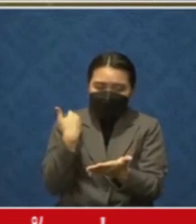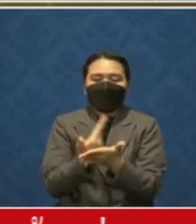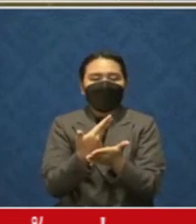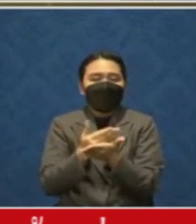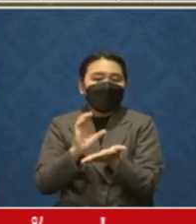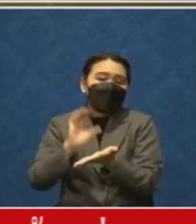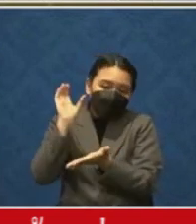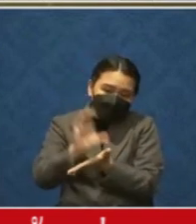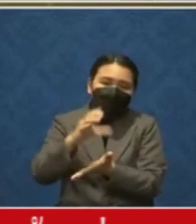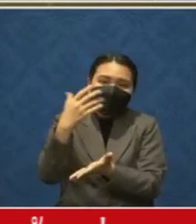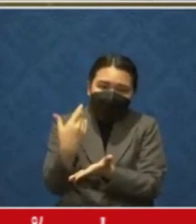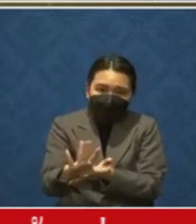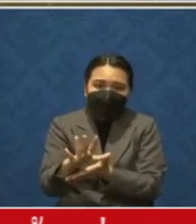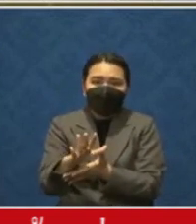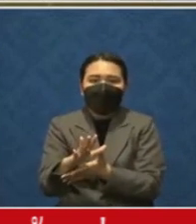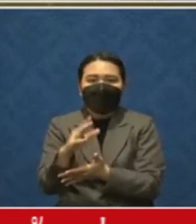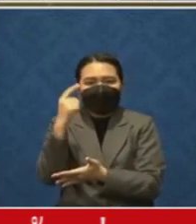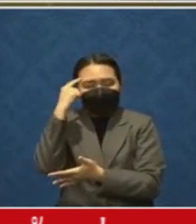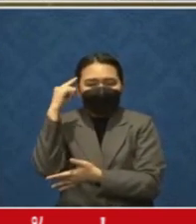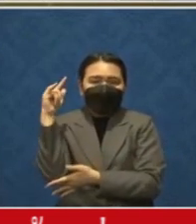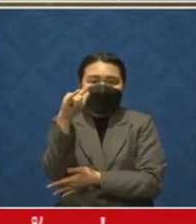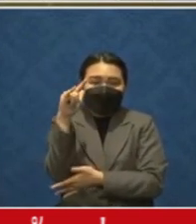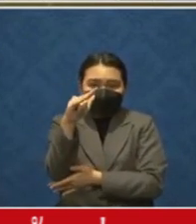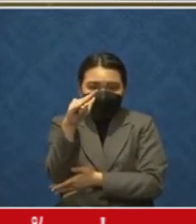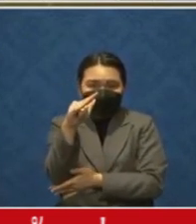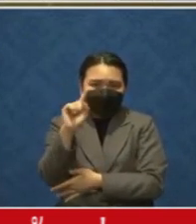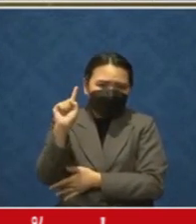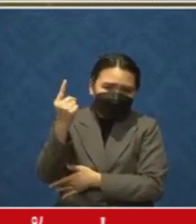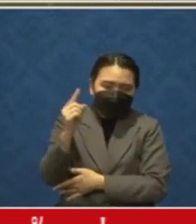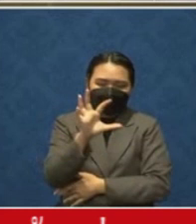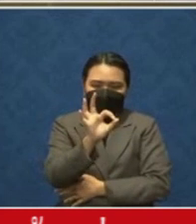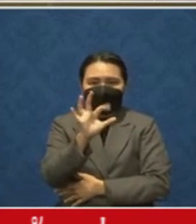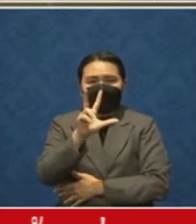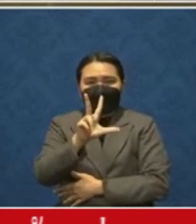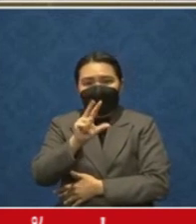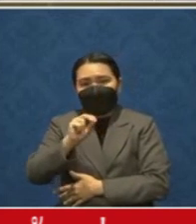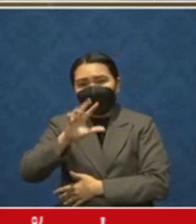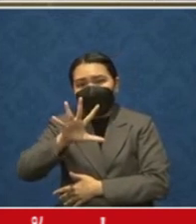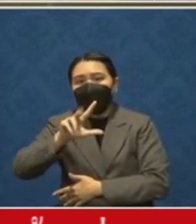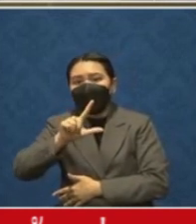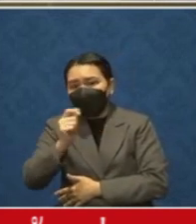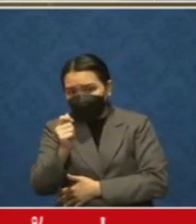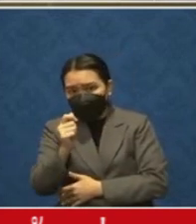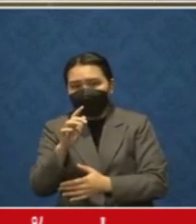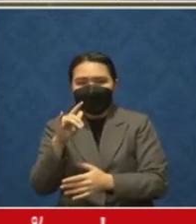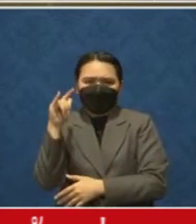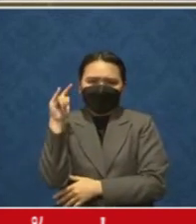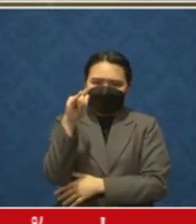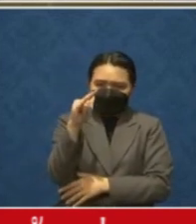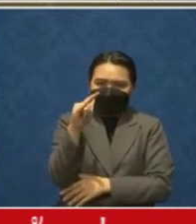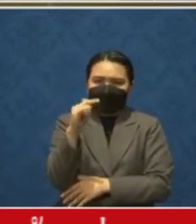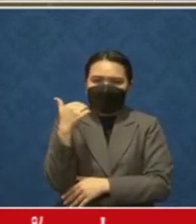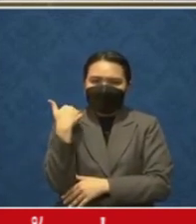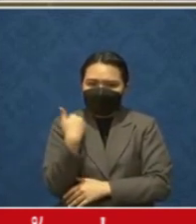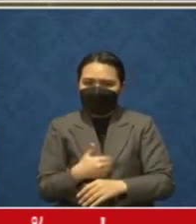เงินมีงบประมาณไปแล้วแล้วคุณจะไปซื้อเครื่องบินขับไล่รุ่นใหม่ล่าสุด F-35A เนี่ยเครื่องบินทางยุ